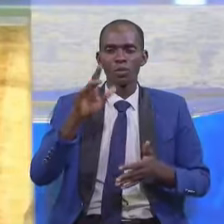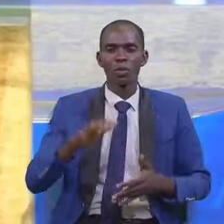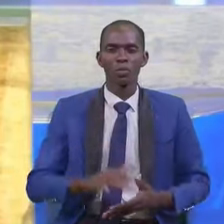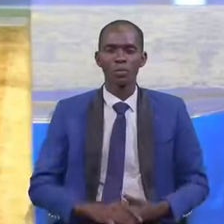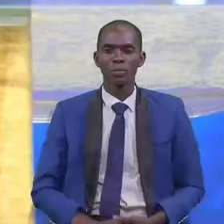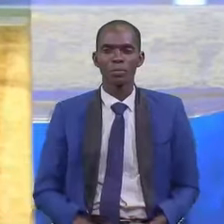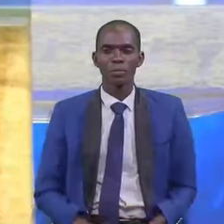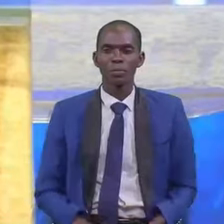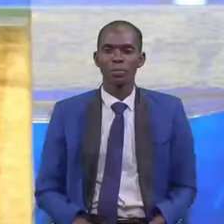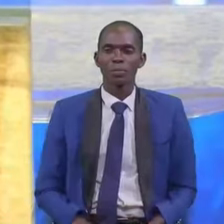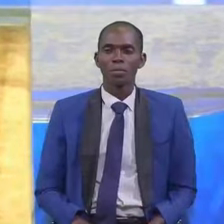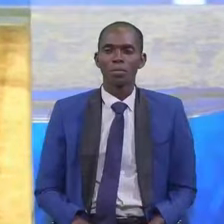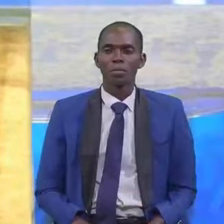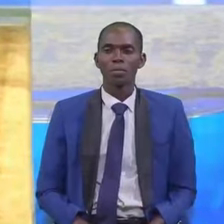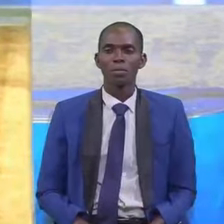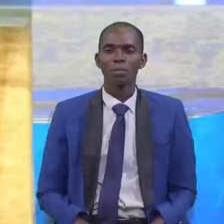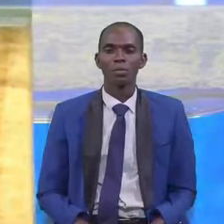verset 25.